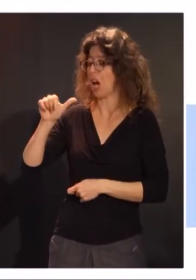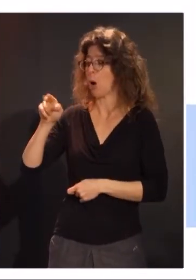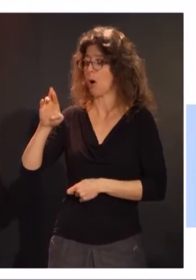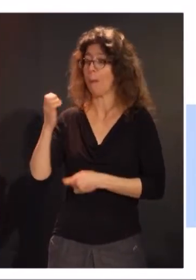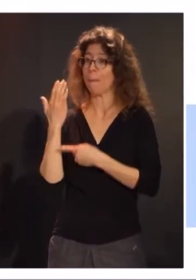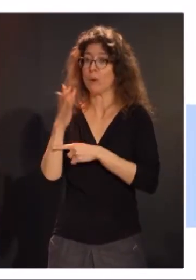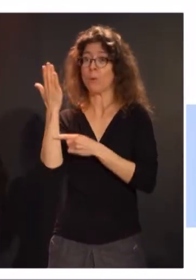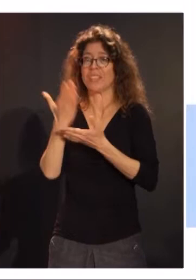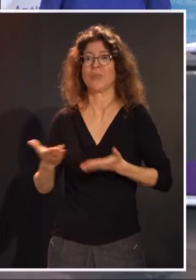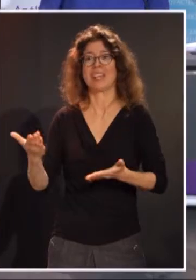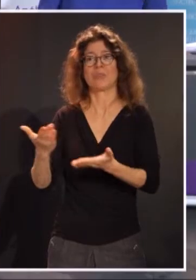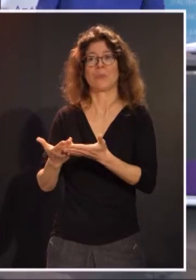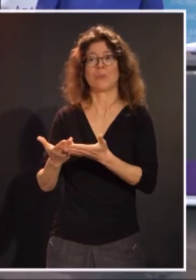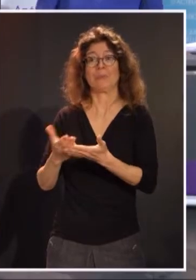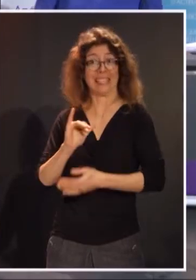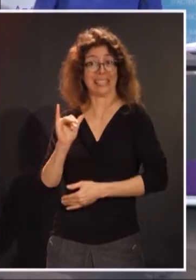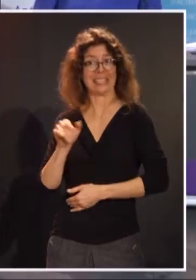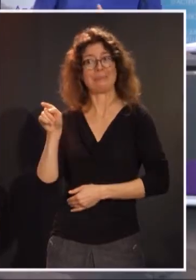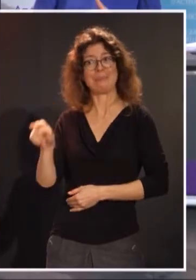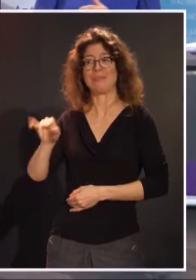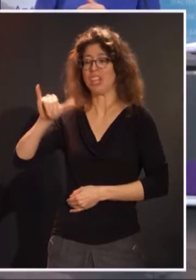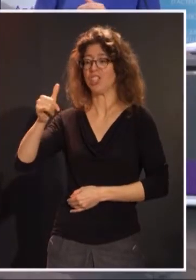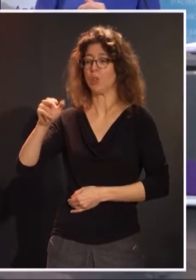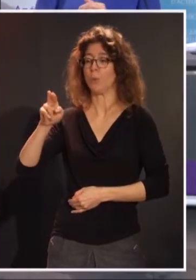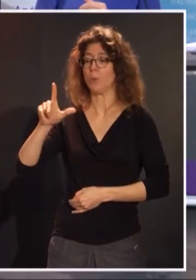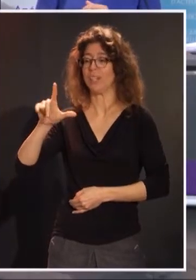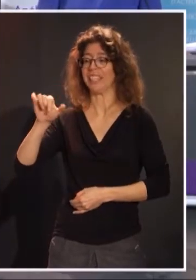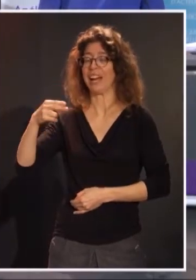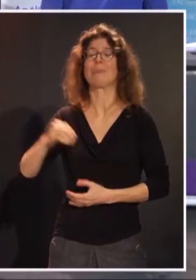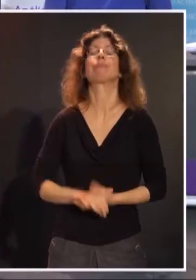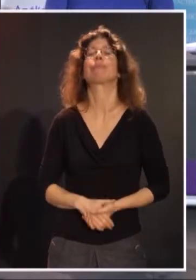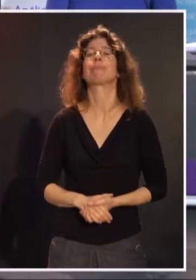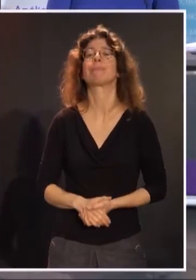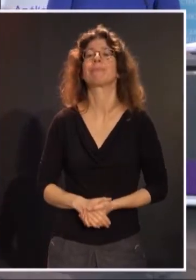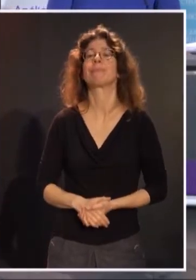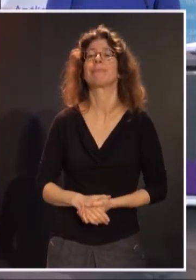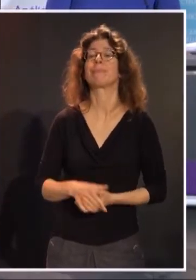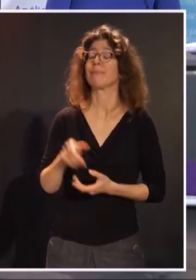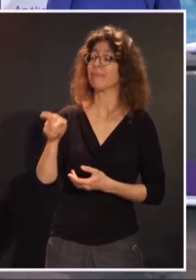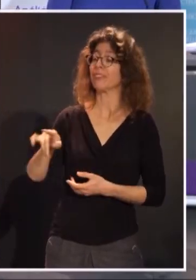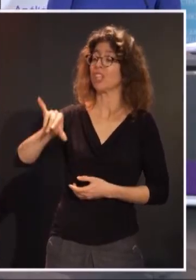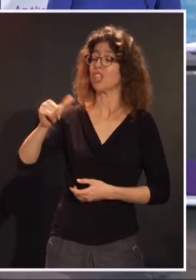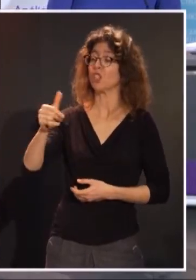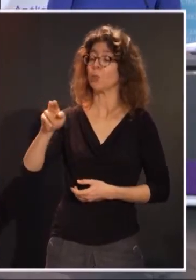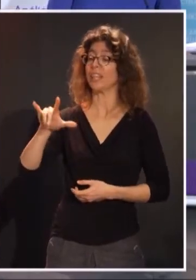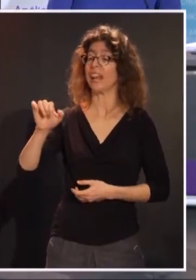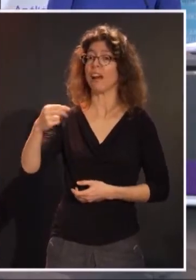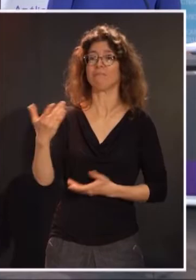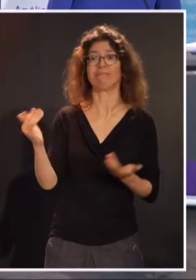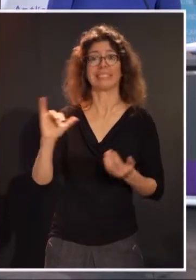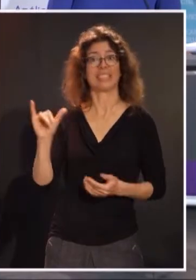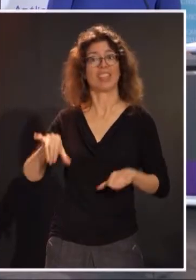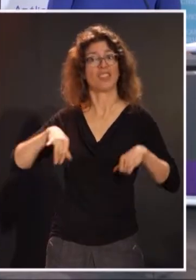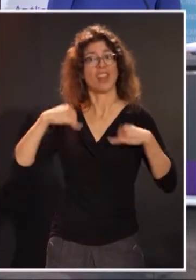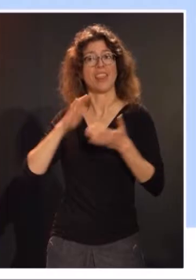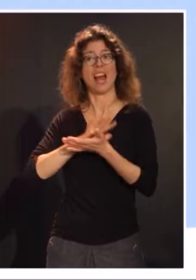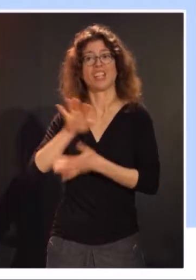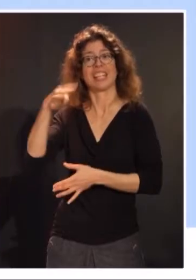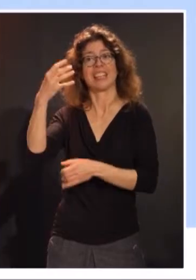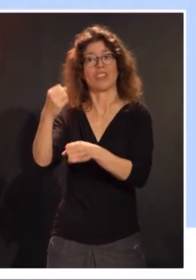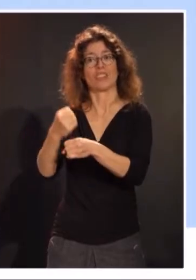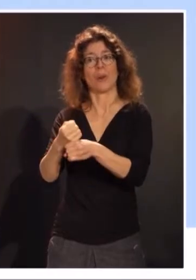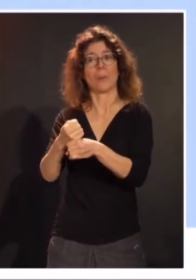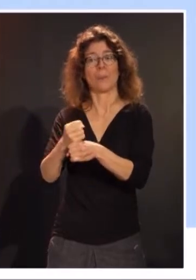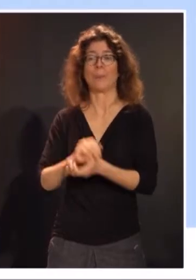Donc moi, je vais vous parler de Julien. Donc au niveau du contexte, Julien, c'est un jeune qui est âgé de 14 ans, donc